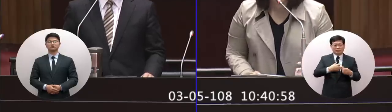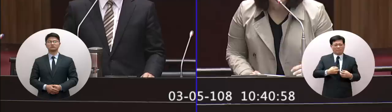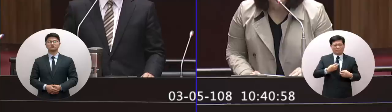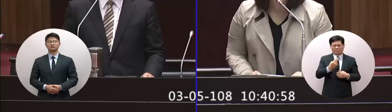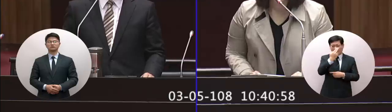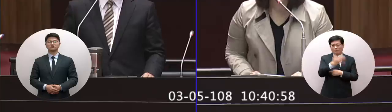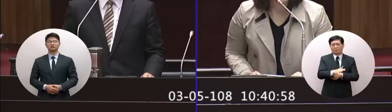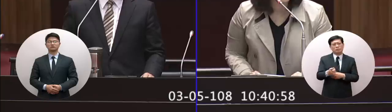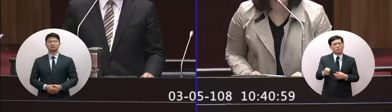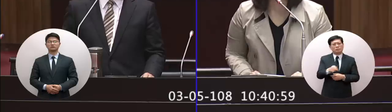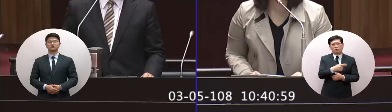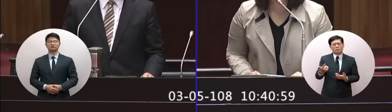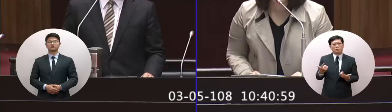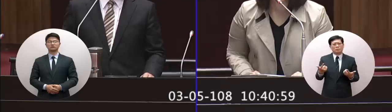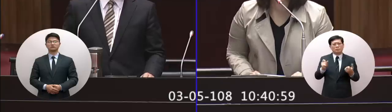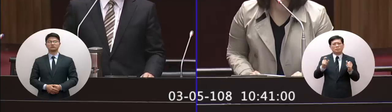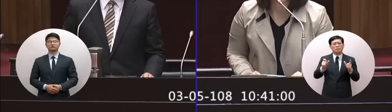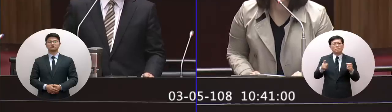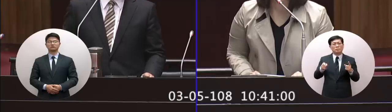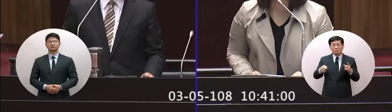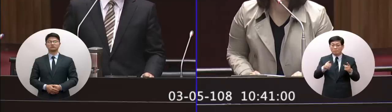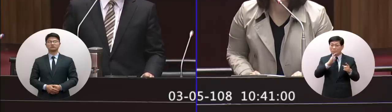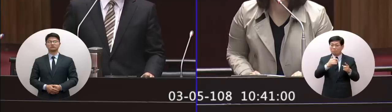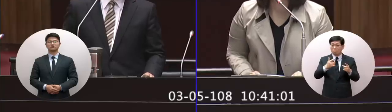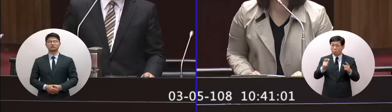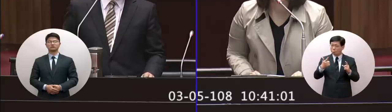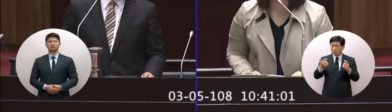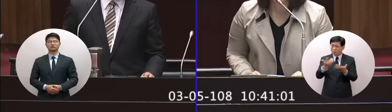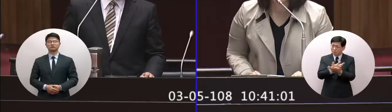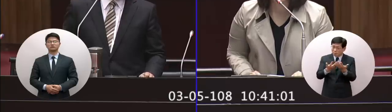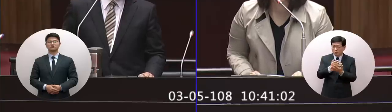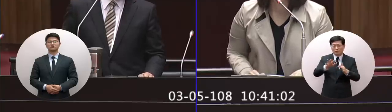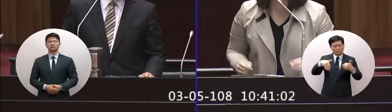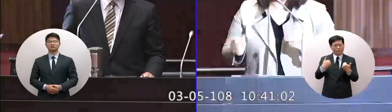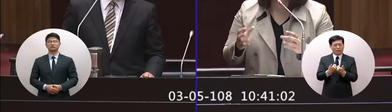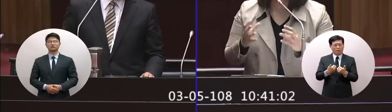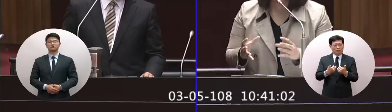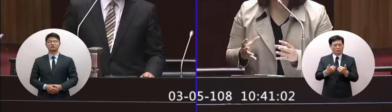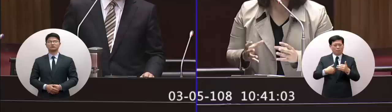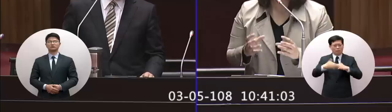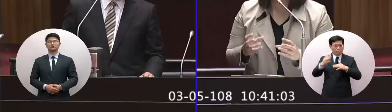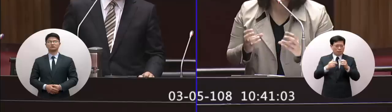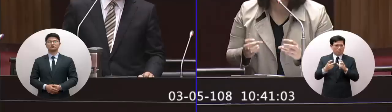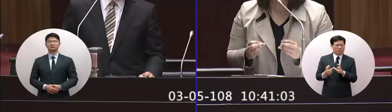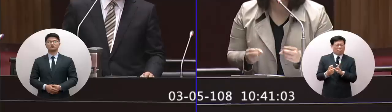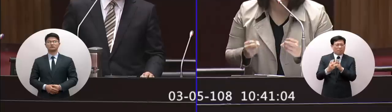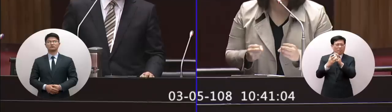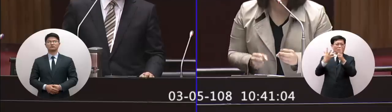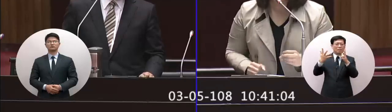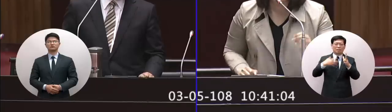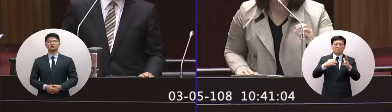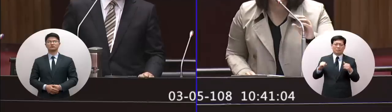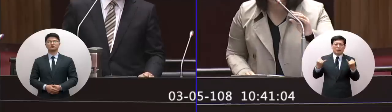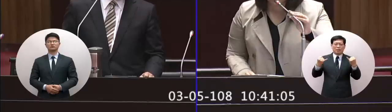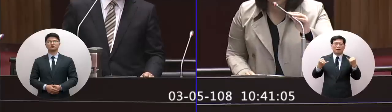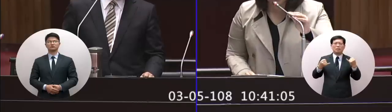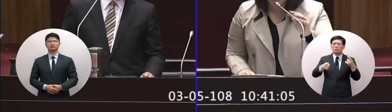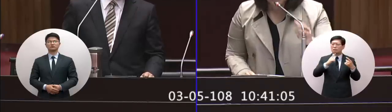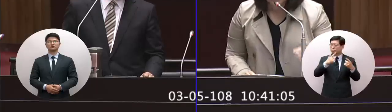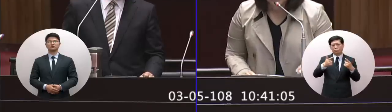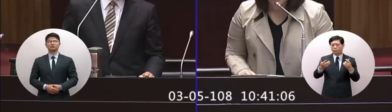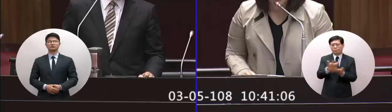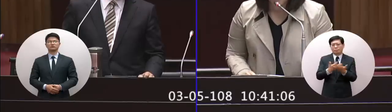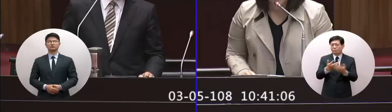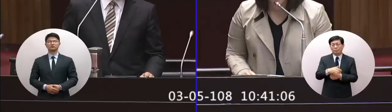了的法案，那反而看起来不是相对的对话，而是另外的一种分裂，或者是另外一种对抗，而不是